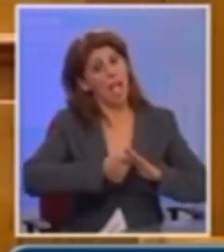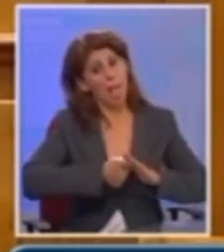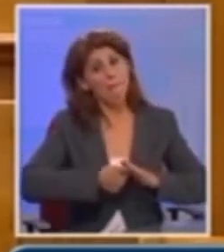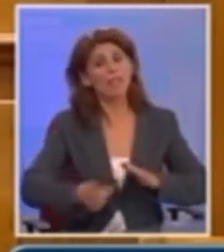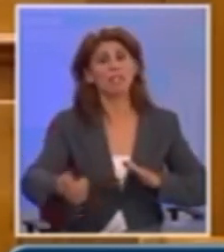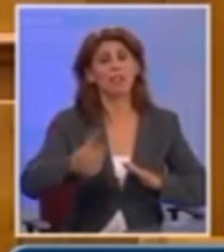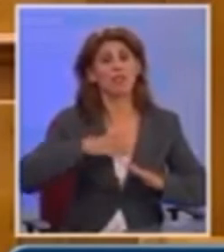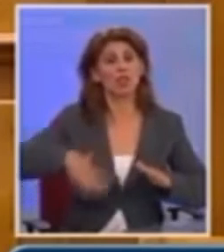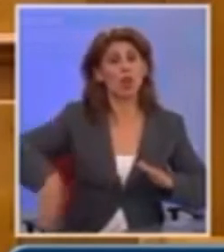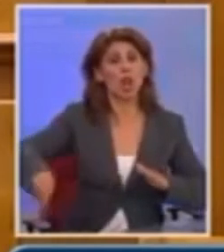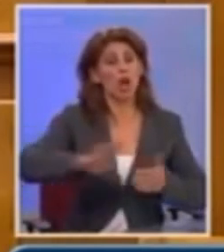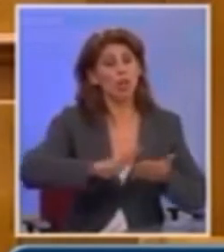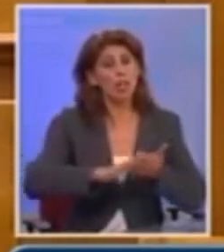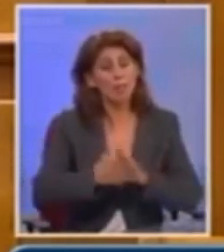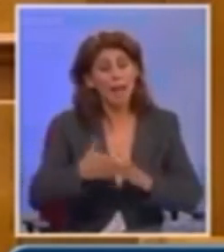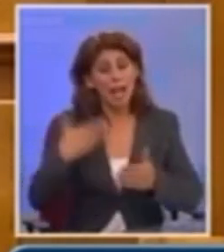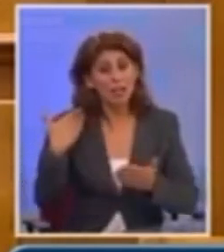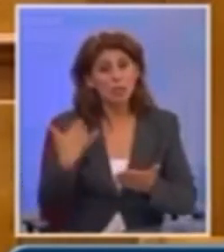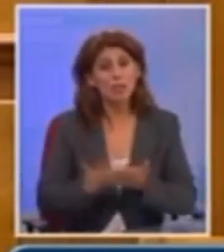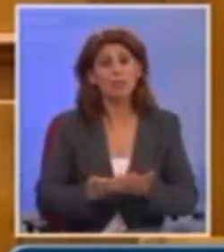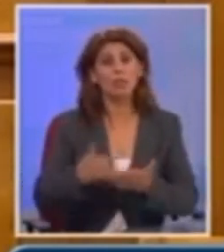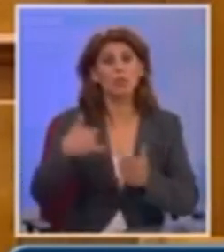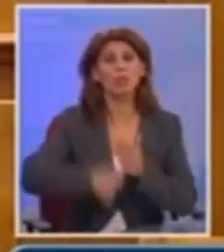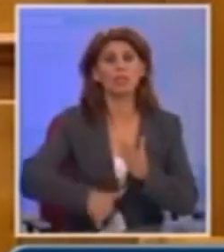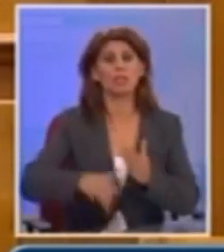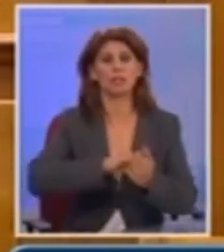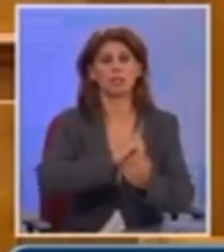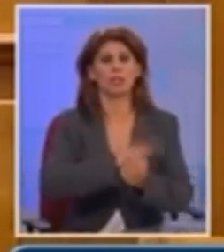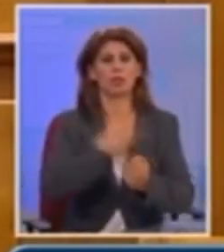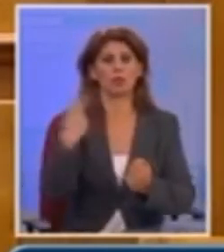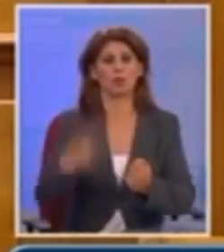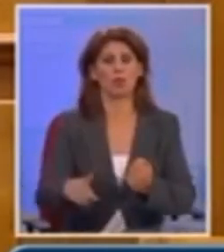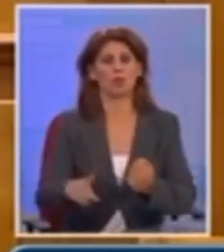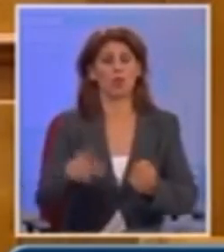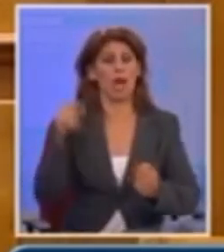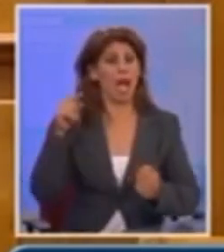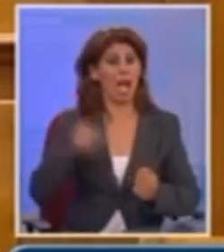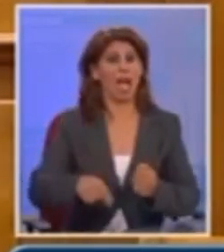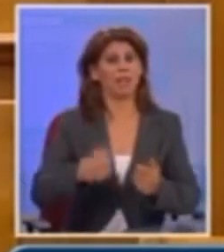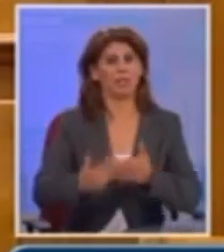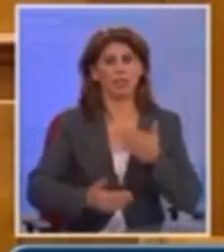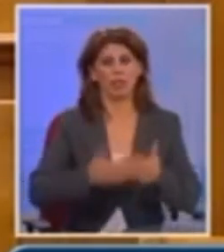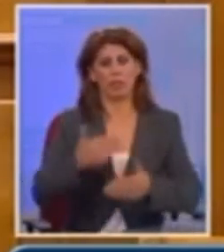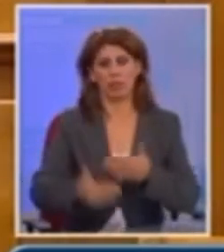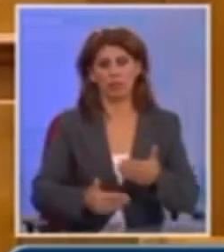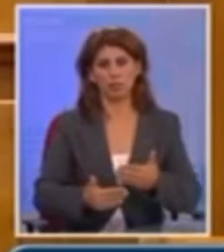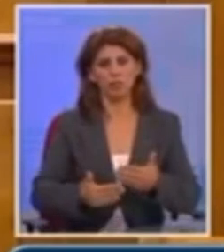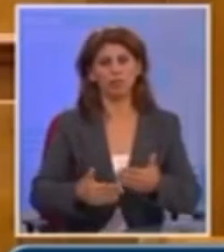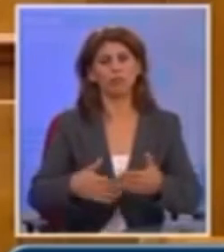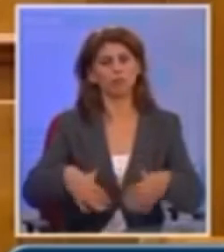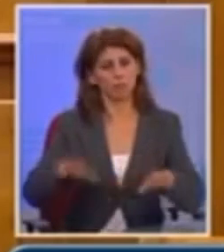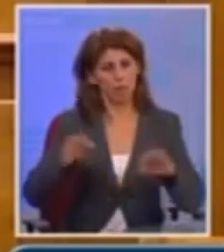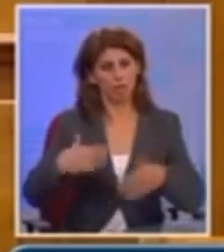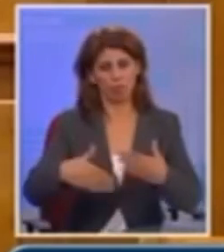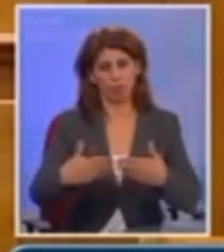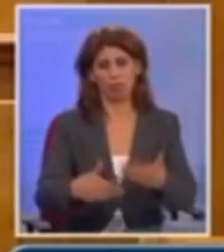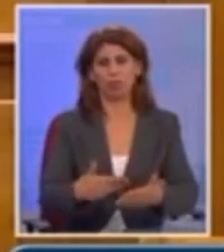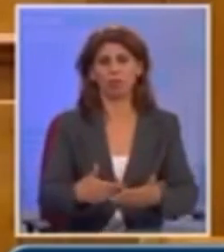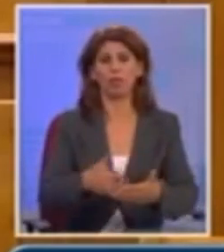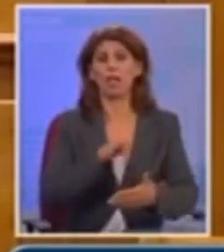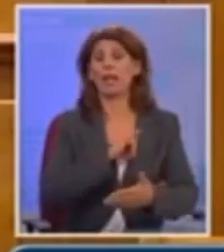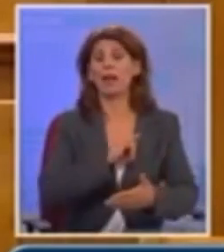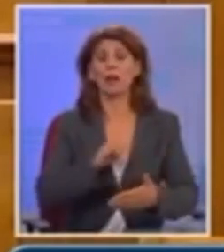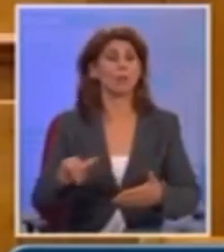λαό και στην πράξη την εξουσία του. Και αυτήν την διαδικασία που δρομολογήθηκε